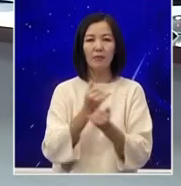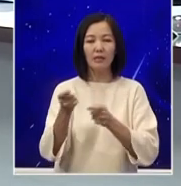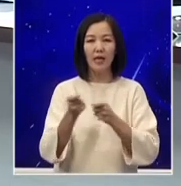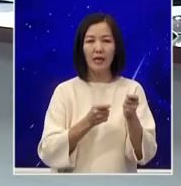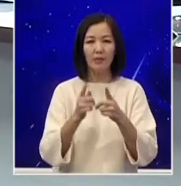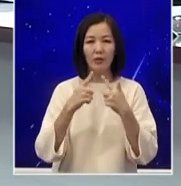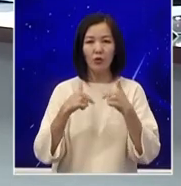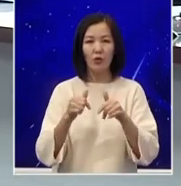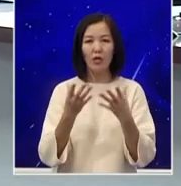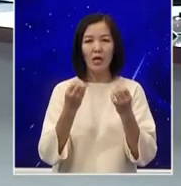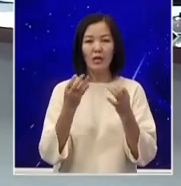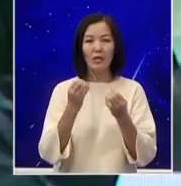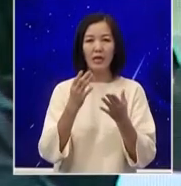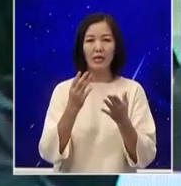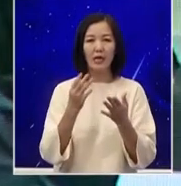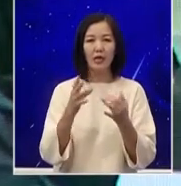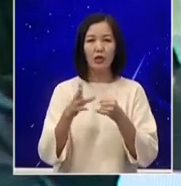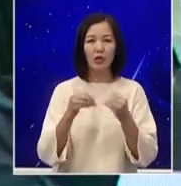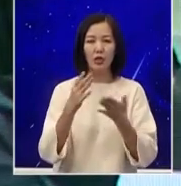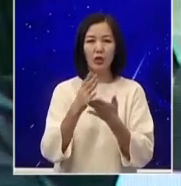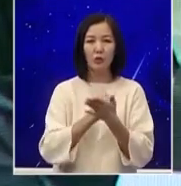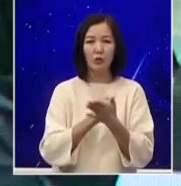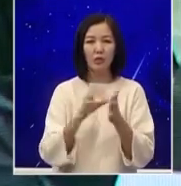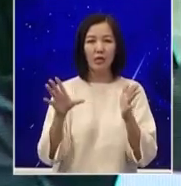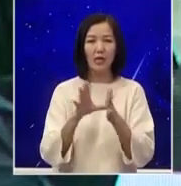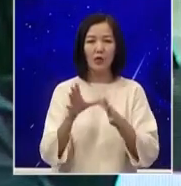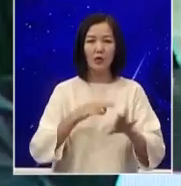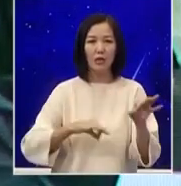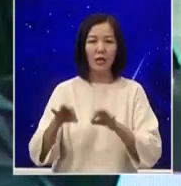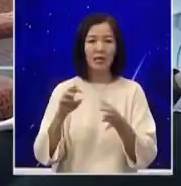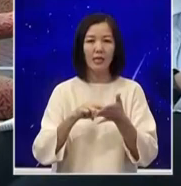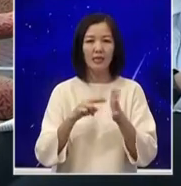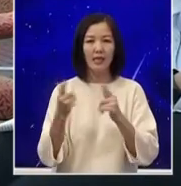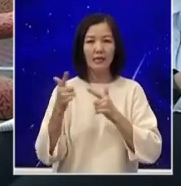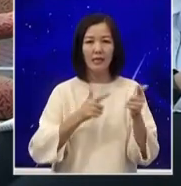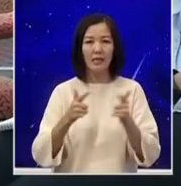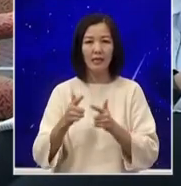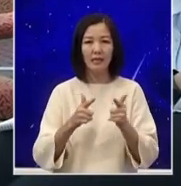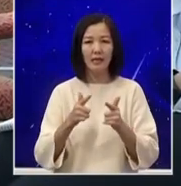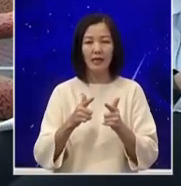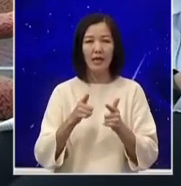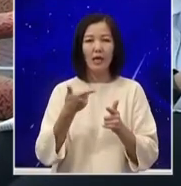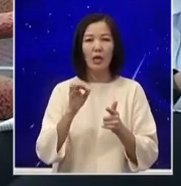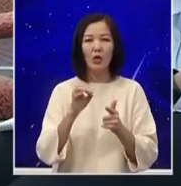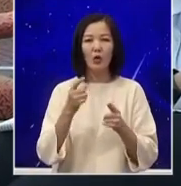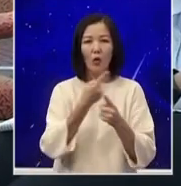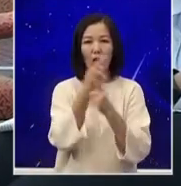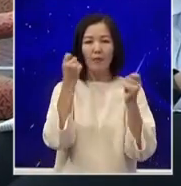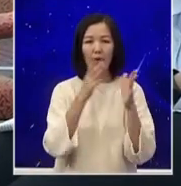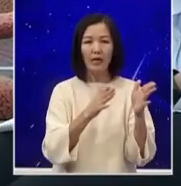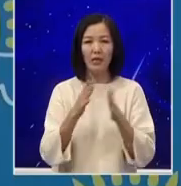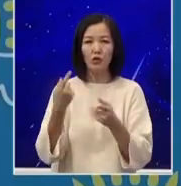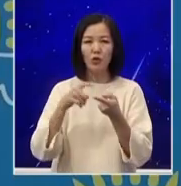әкімдіктер құрылды. Тағы жер ресурстарының электронды картасы да әзірленді. Яғни өңірдегі геоақпаратқа